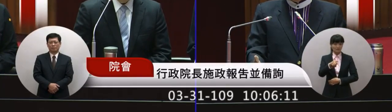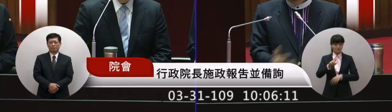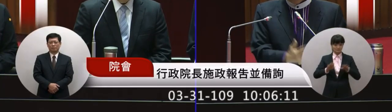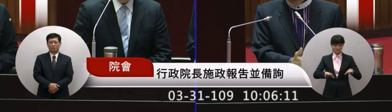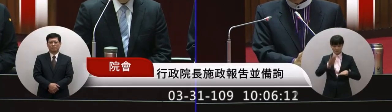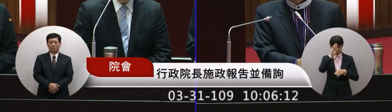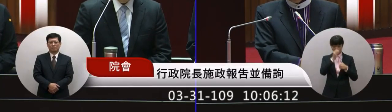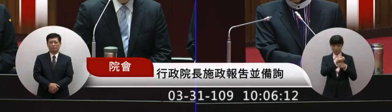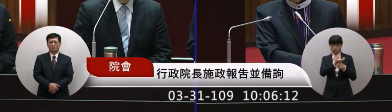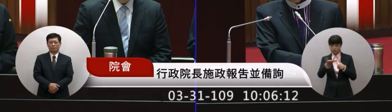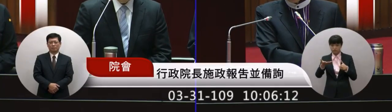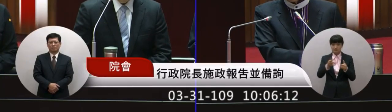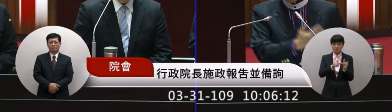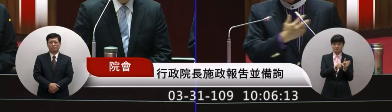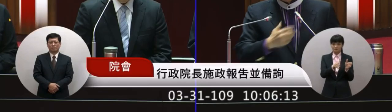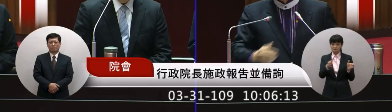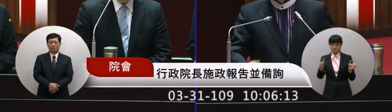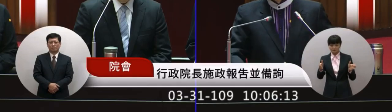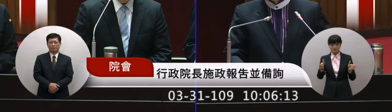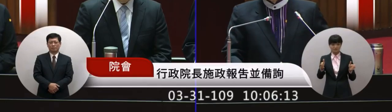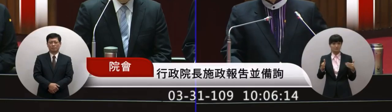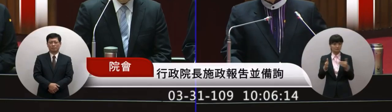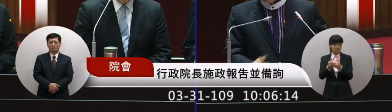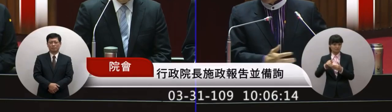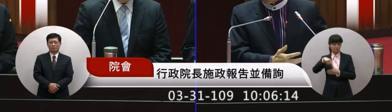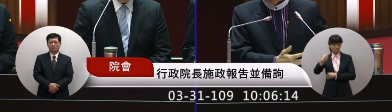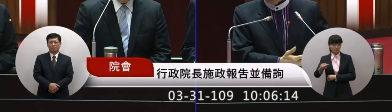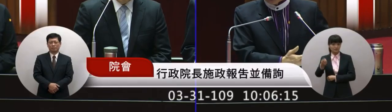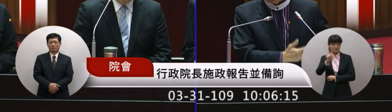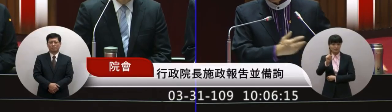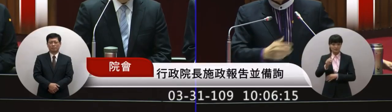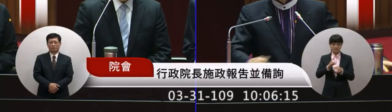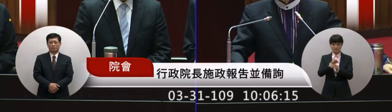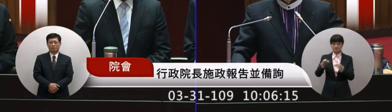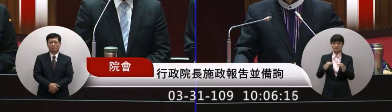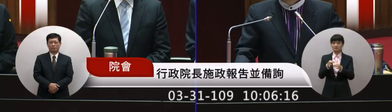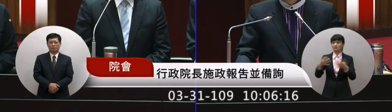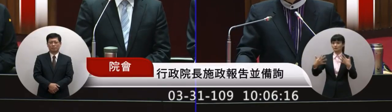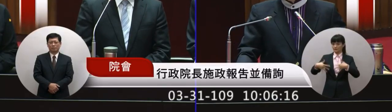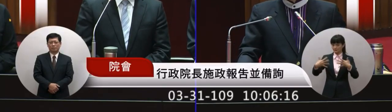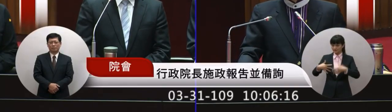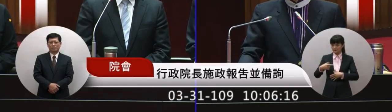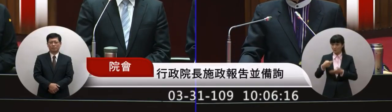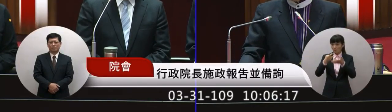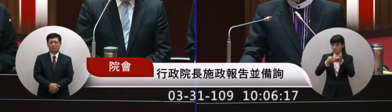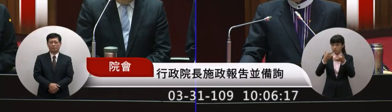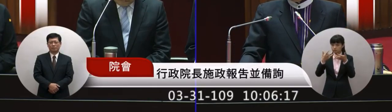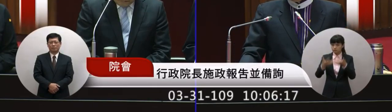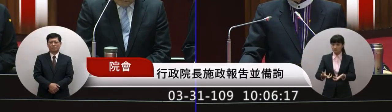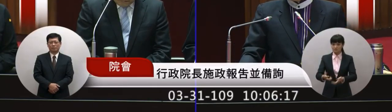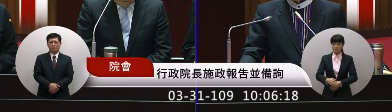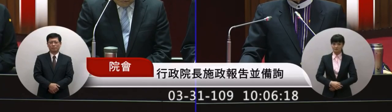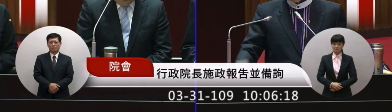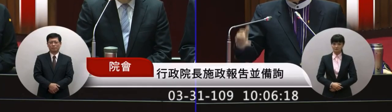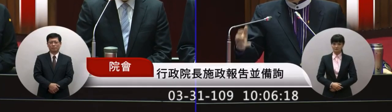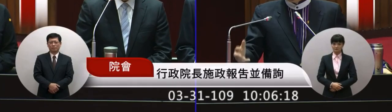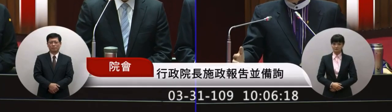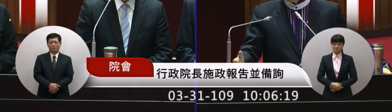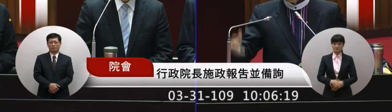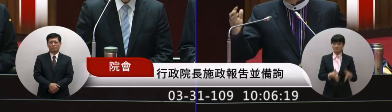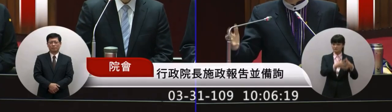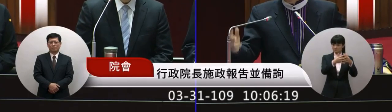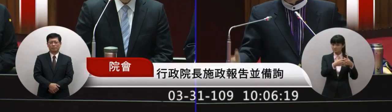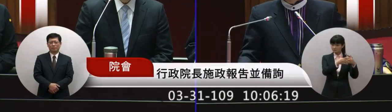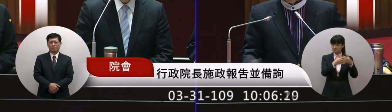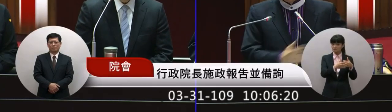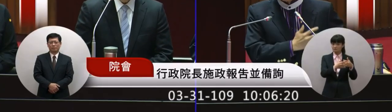啊？马上过来就是经济问题了，经济问题是很严重的，非常严重啊！美国